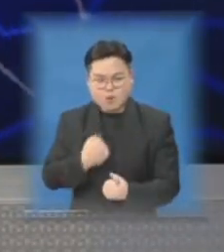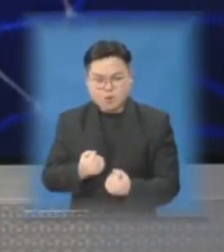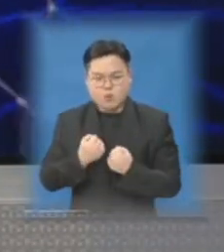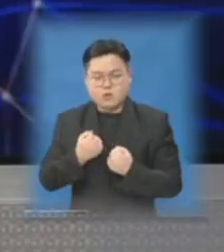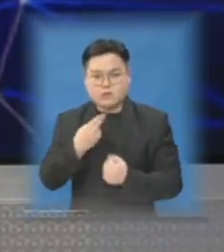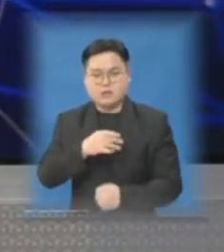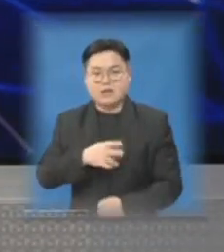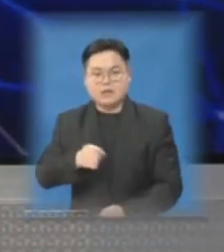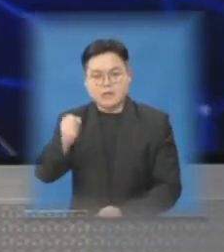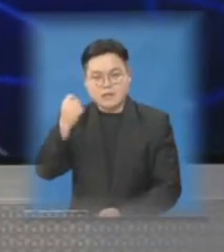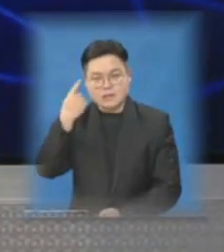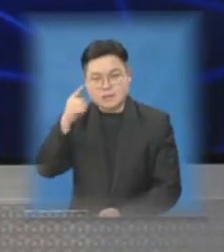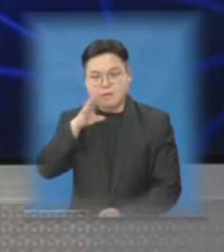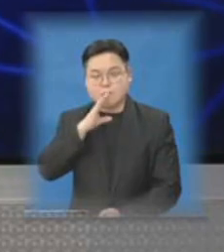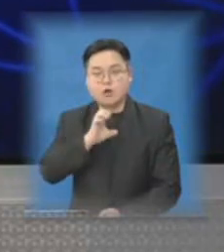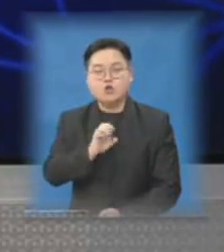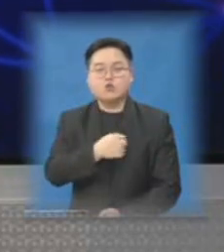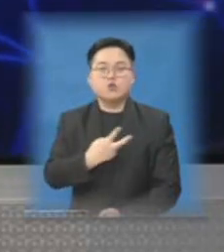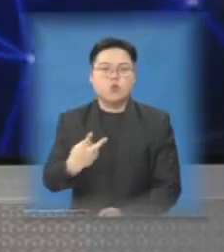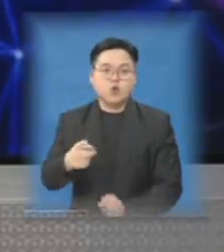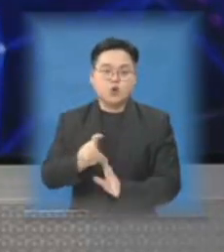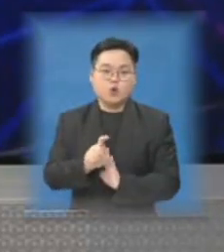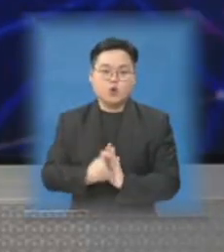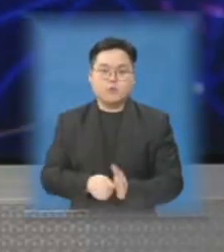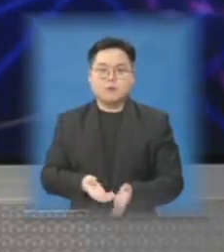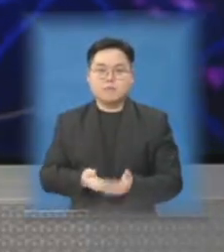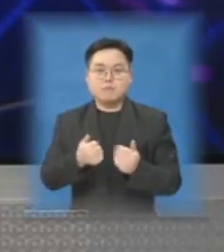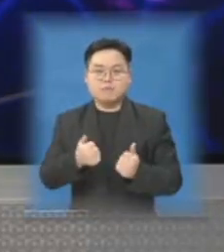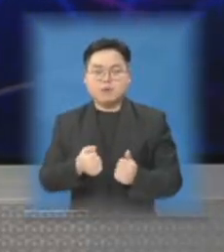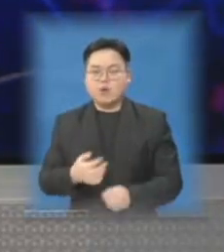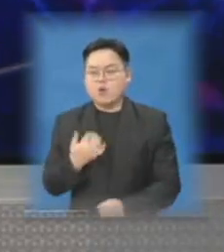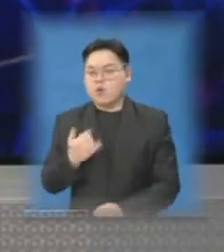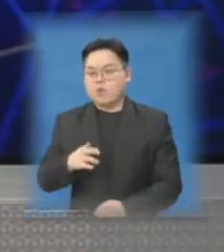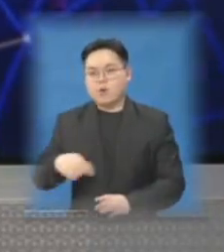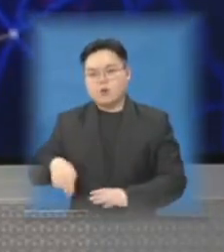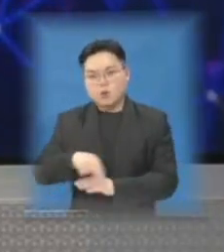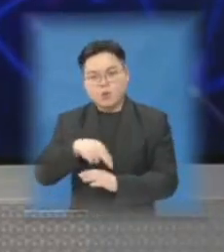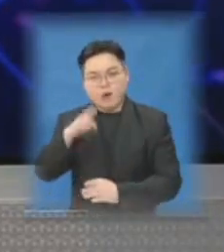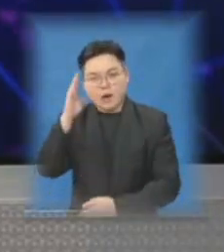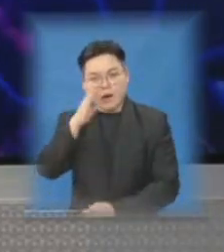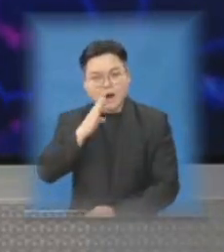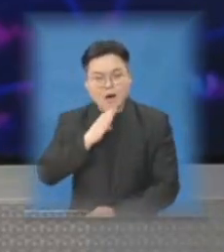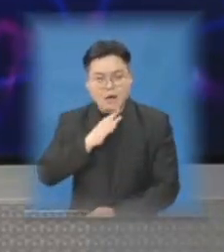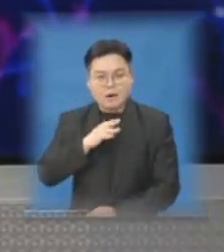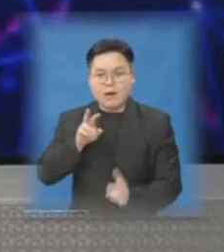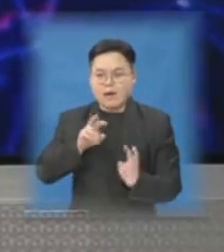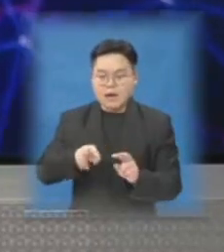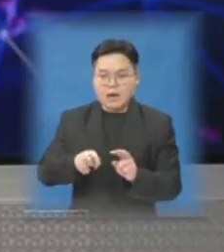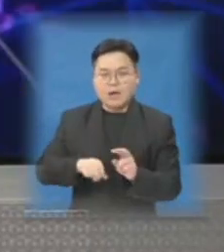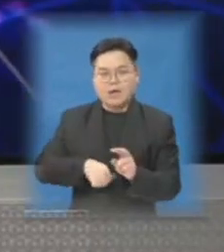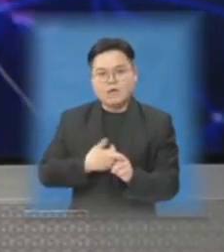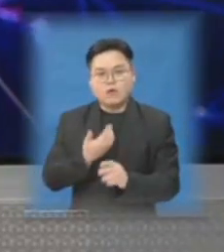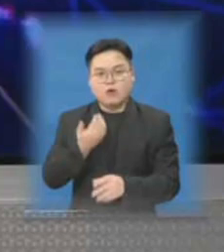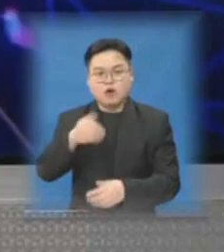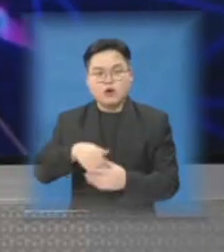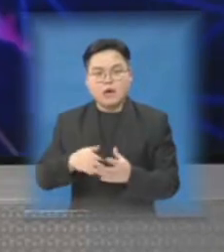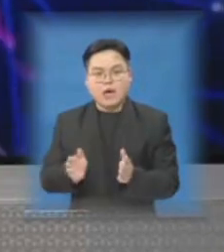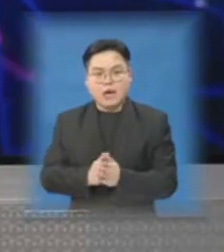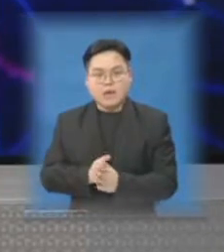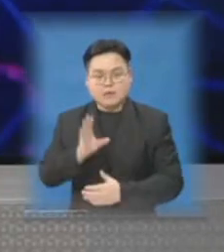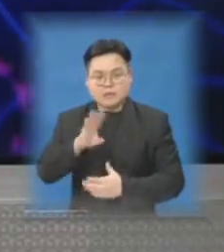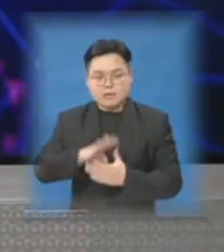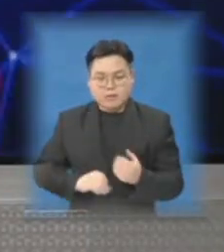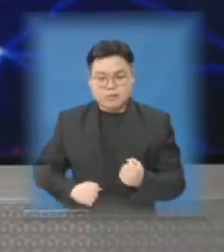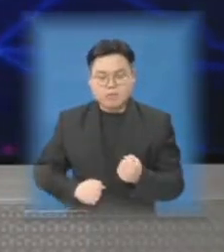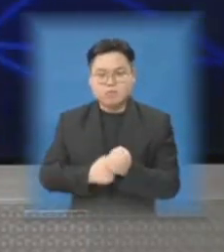дархлааг сайжруулахар санаачилсан сүү хөтөлбөр дэмжигдэж, нийслэл дүүрэг болон эцэгийн хасрын хамгаалагч олон нийтийн оролцоо, хамтын